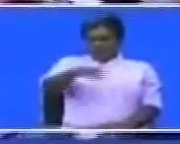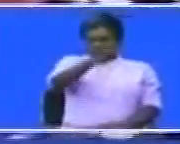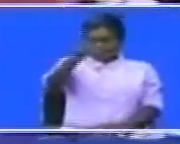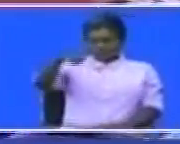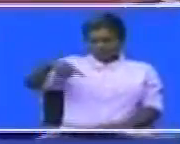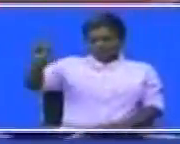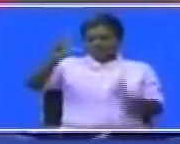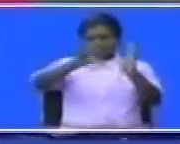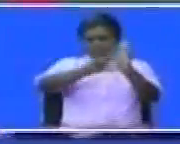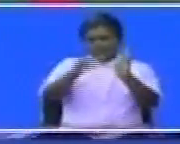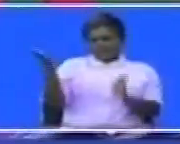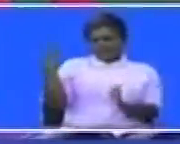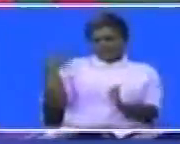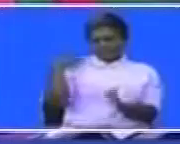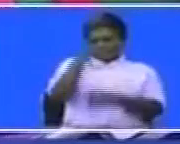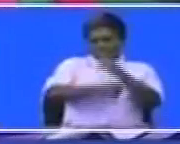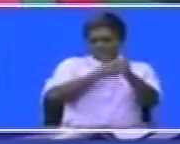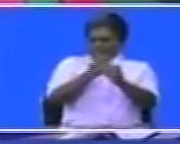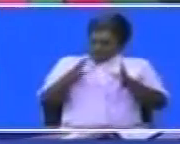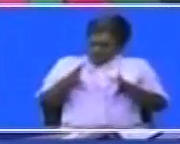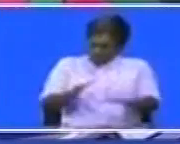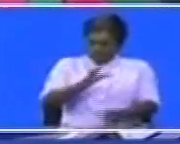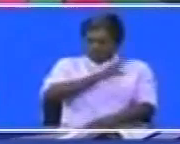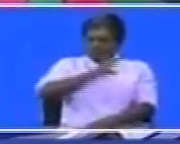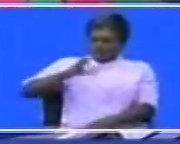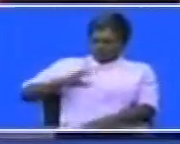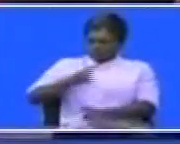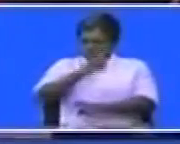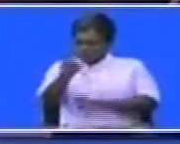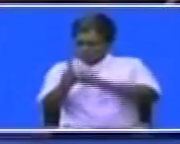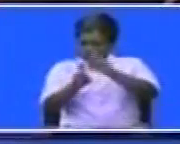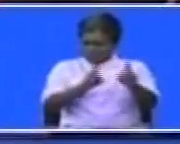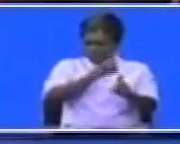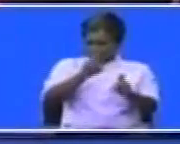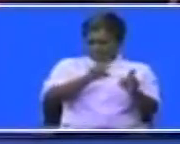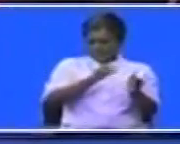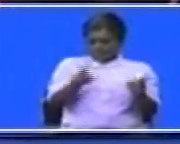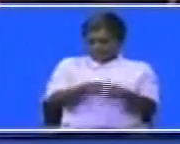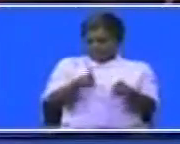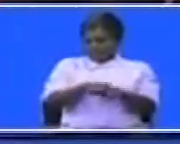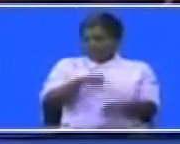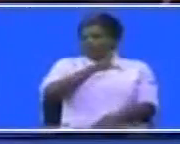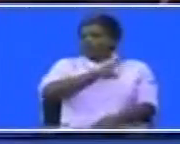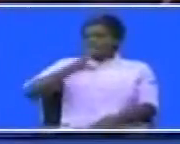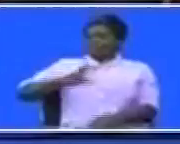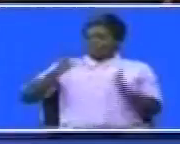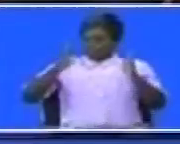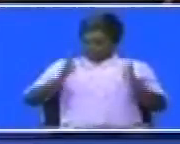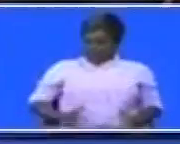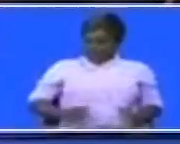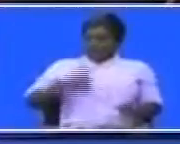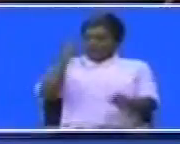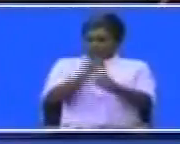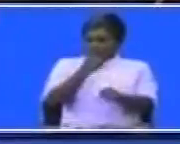sheria ya Agosti mwaka jana itakayolazimu wafanyikazi wa tume hiyo kupigwa msasa. Kando na hilo, makamishna hao watavalia njuga